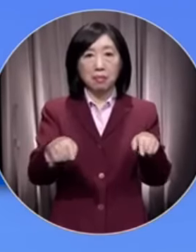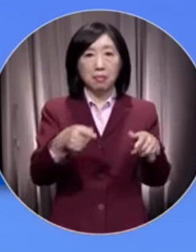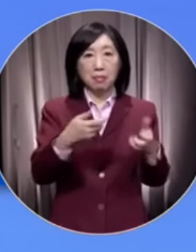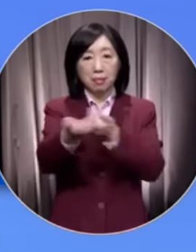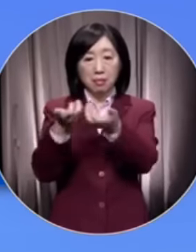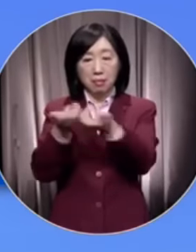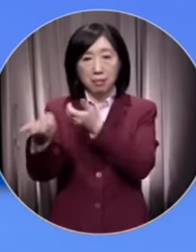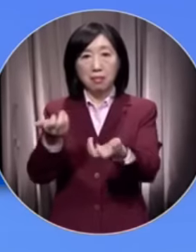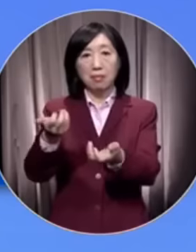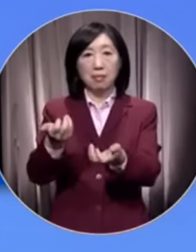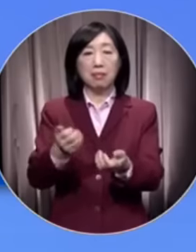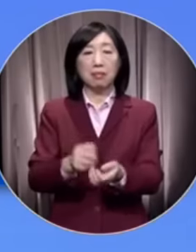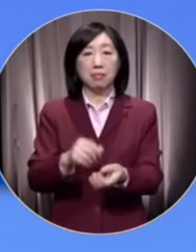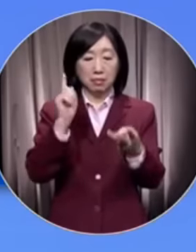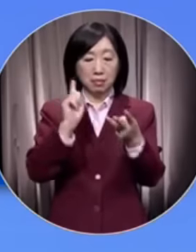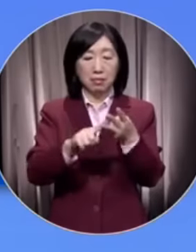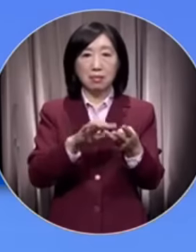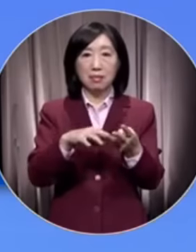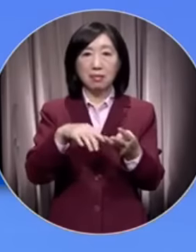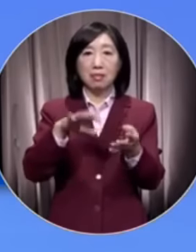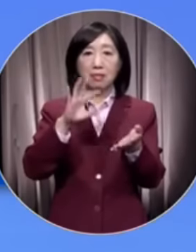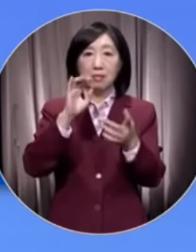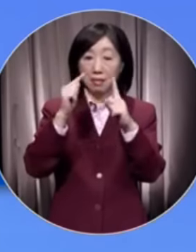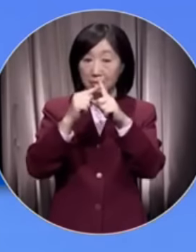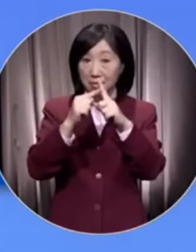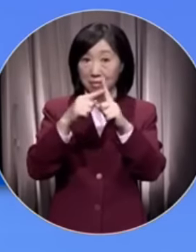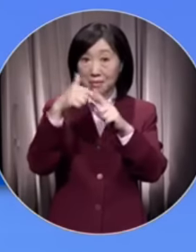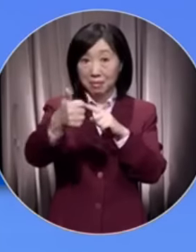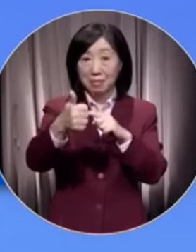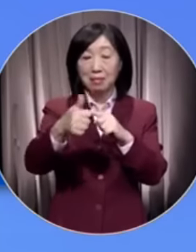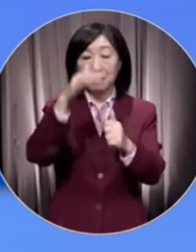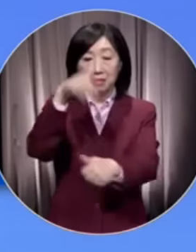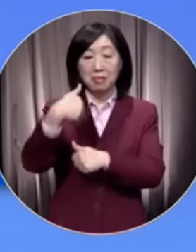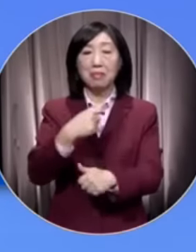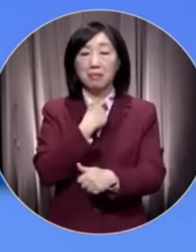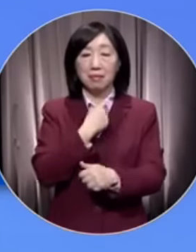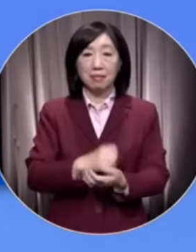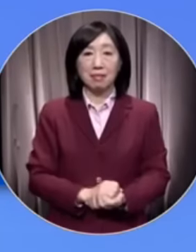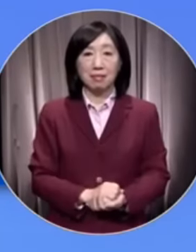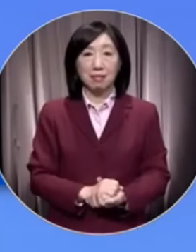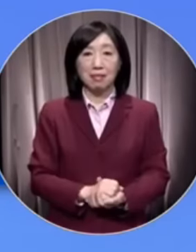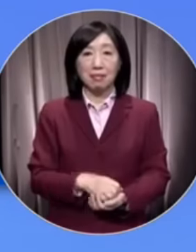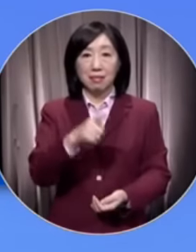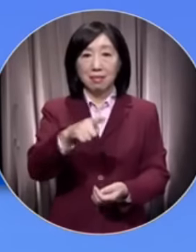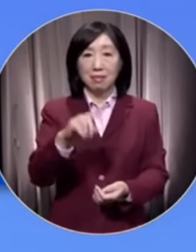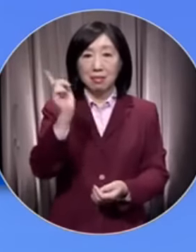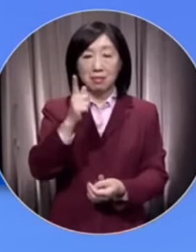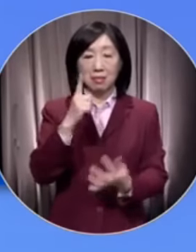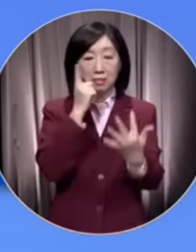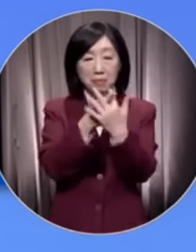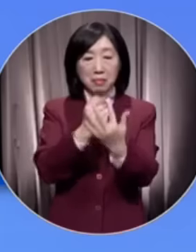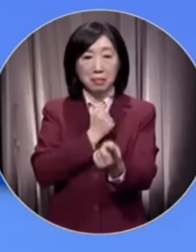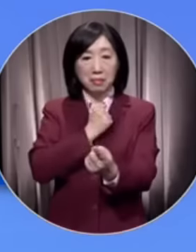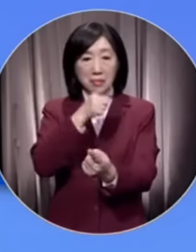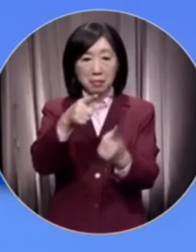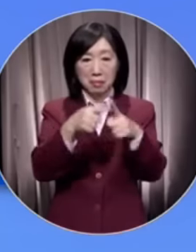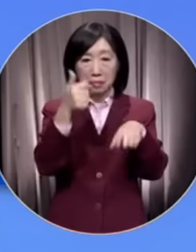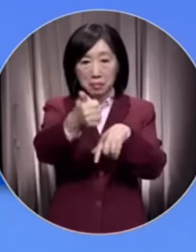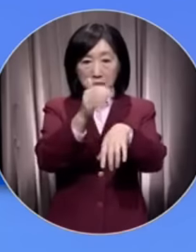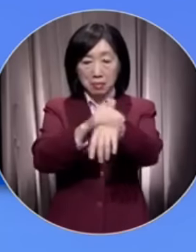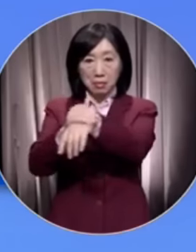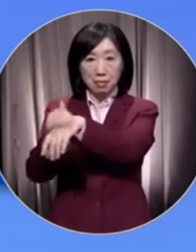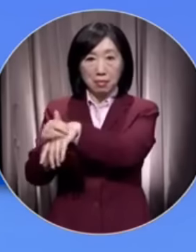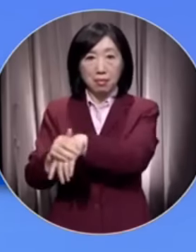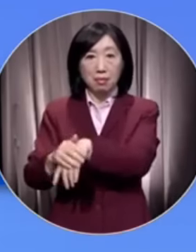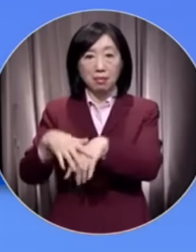的分配。第三个，他会用人，特别是他如何的能够实才实用的组成一